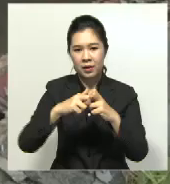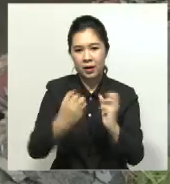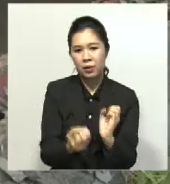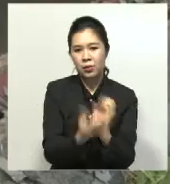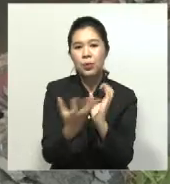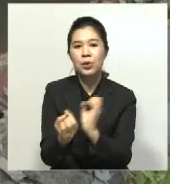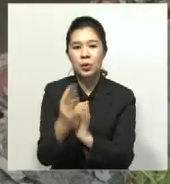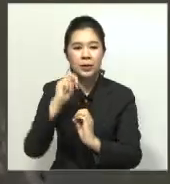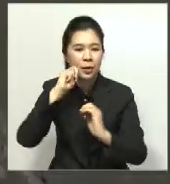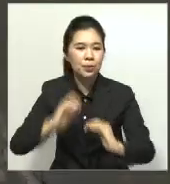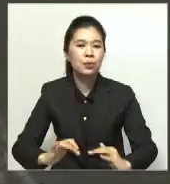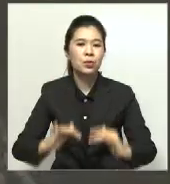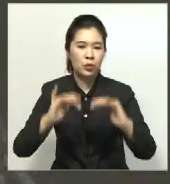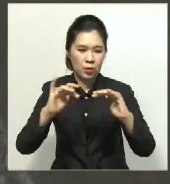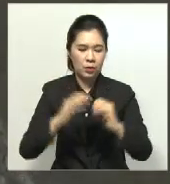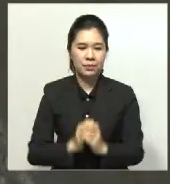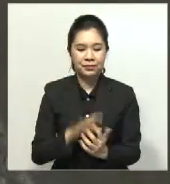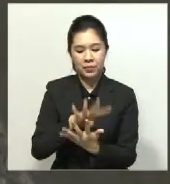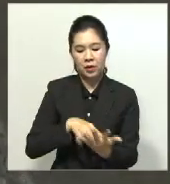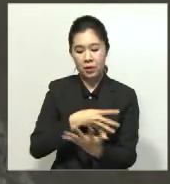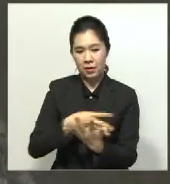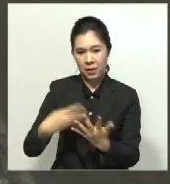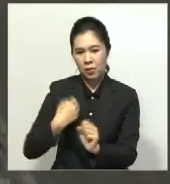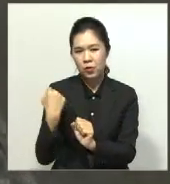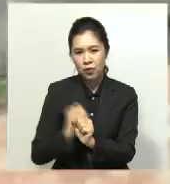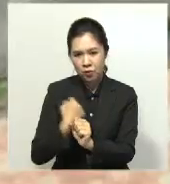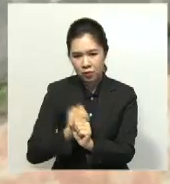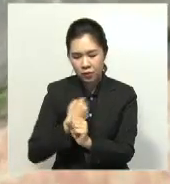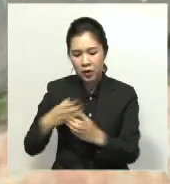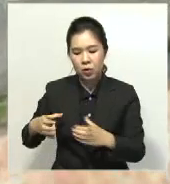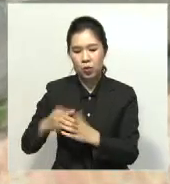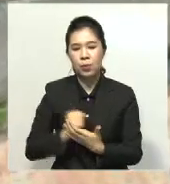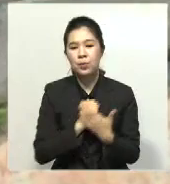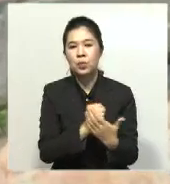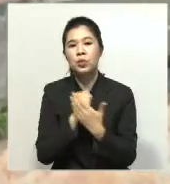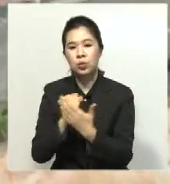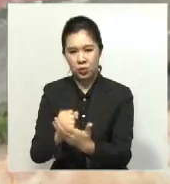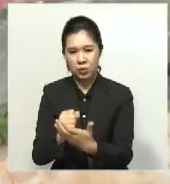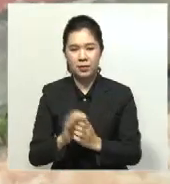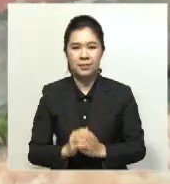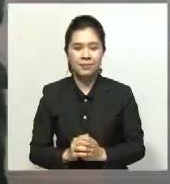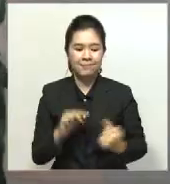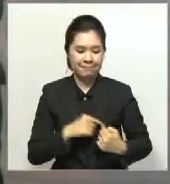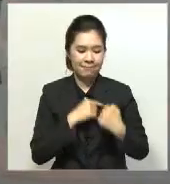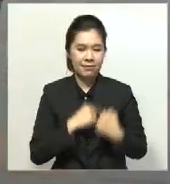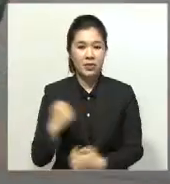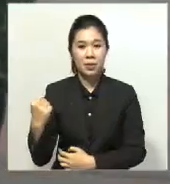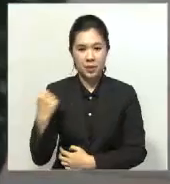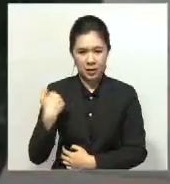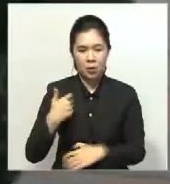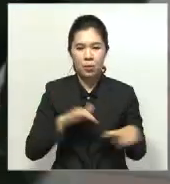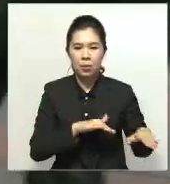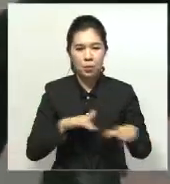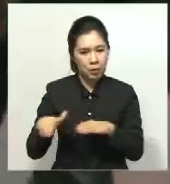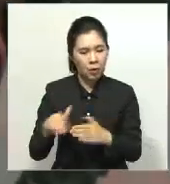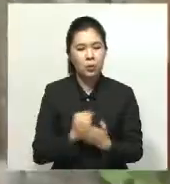ากน้ำท่วมโดยได้มีการเตรียมแผนซักซ้อมแล้วก็ทีมช่วยเหลือไว้แล้วค่ะยืนยันว่ามั่นใจค่ะว่ามีความพร้อม